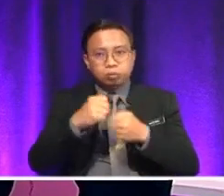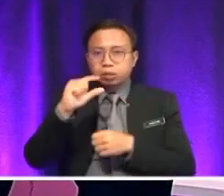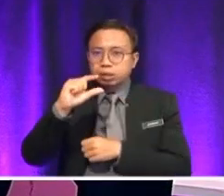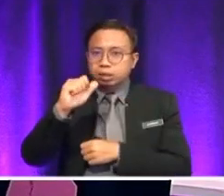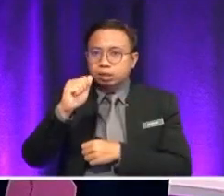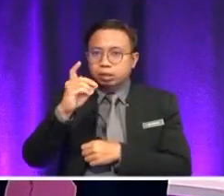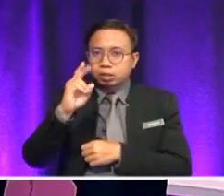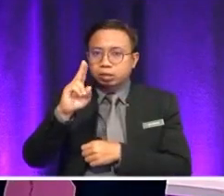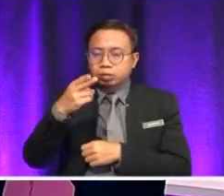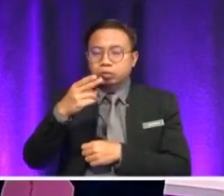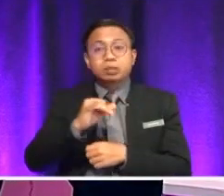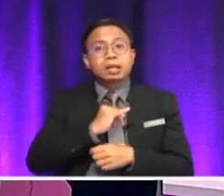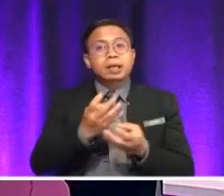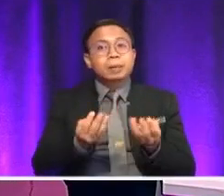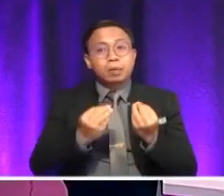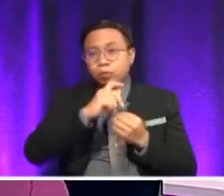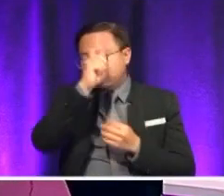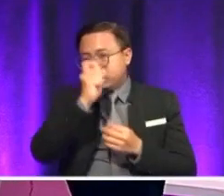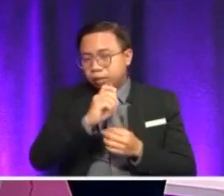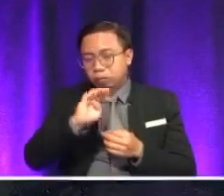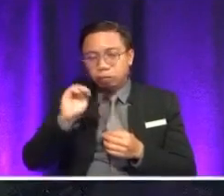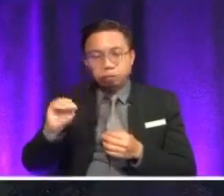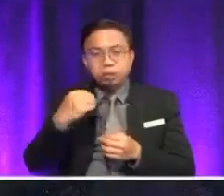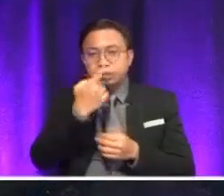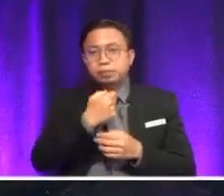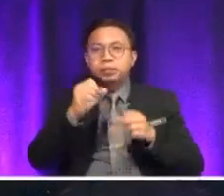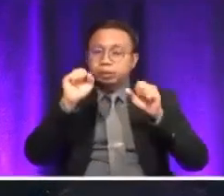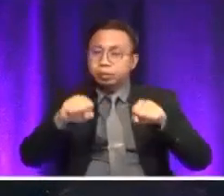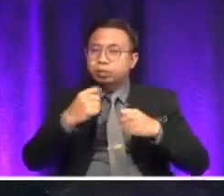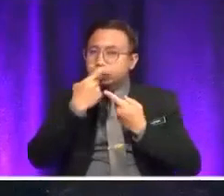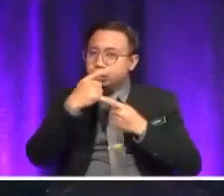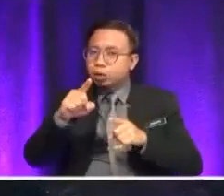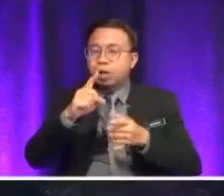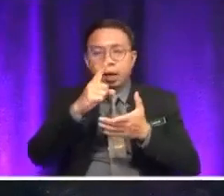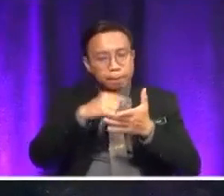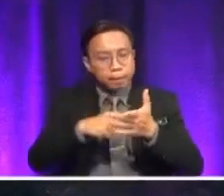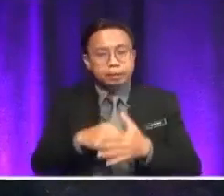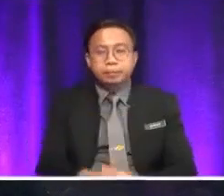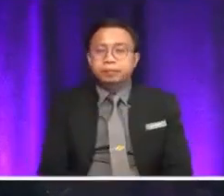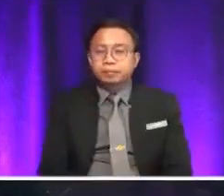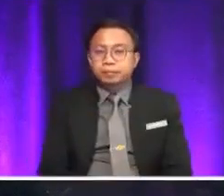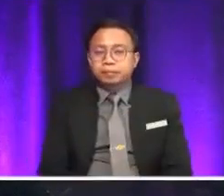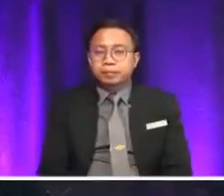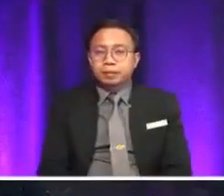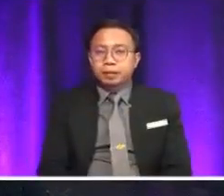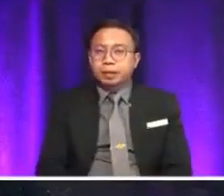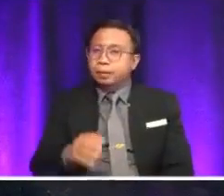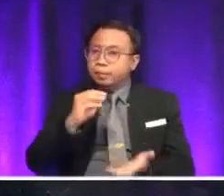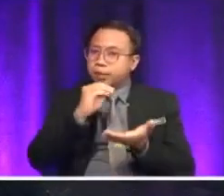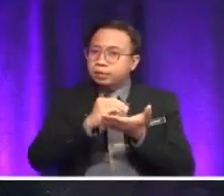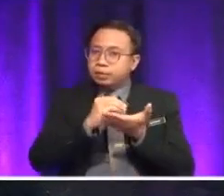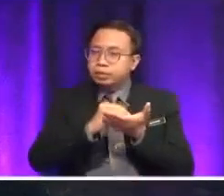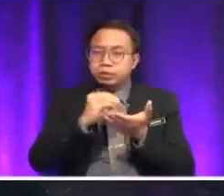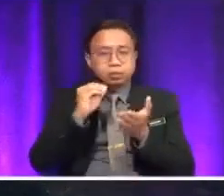Okey, saya nak tanya anak murid saya dahulu. Okey. Okey, siapa boleh jawab? Apakah mesej ataupun